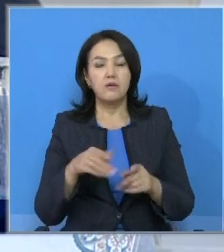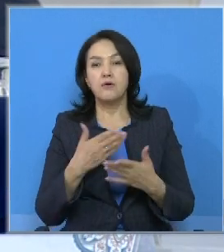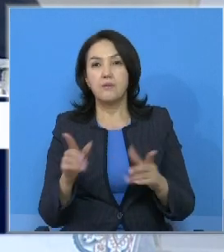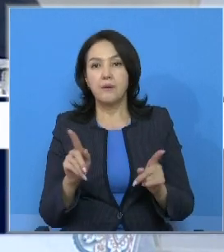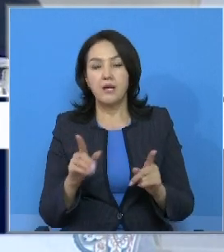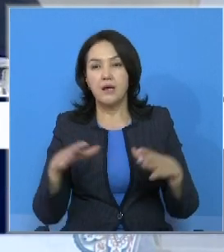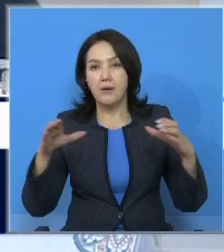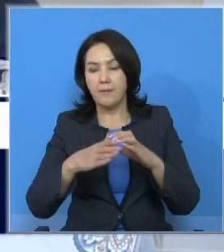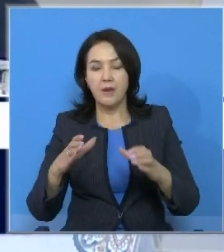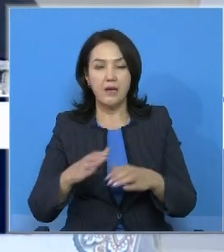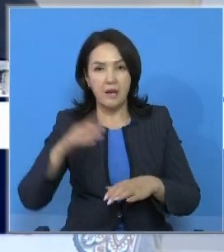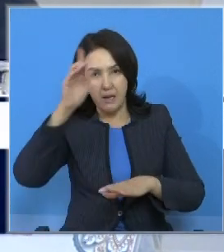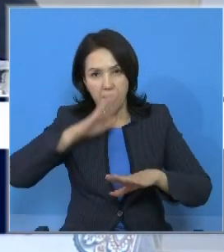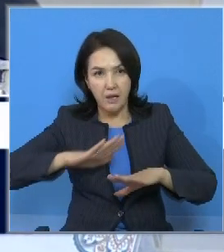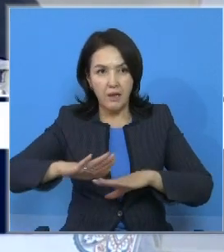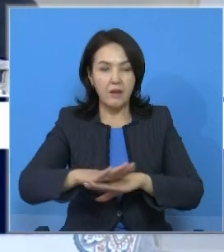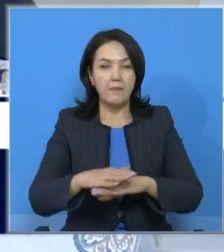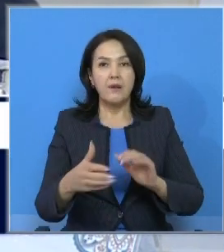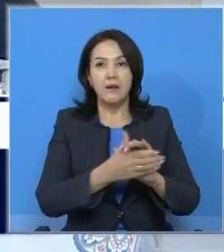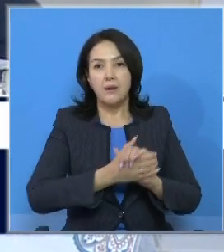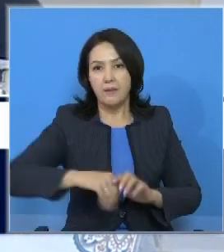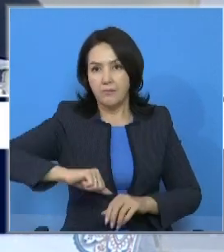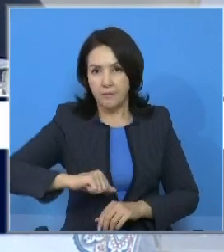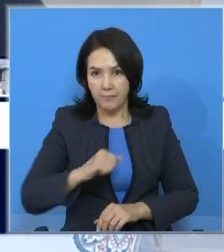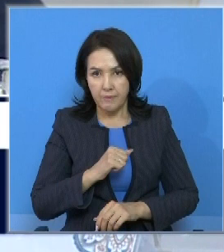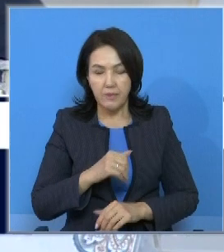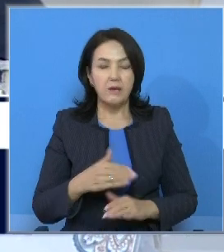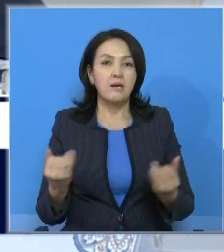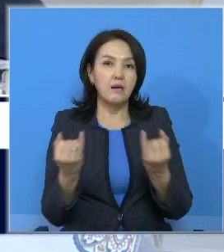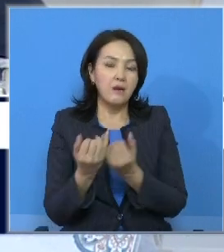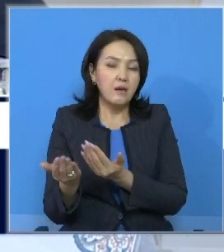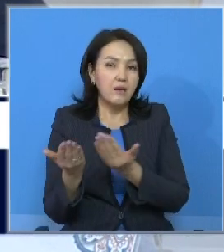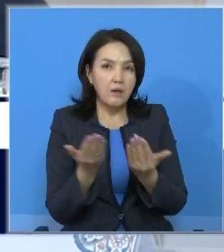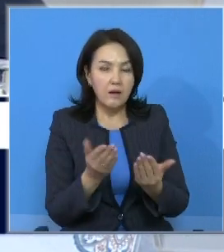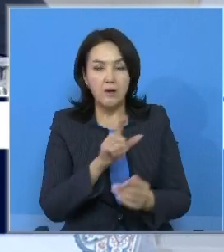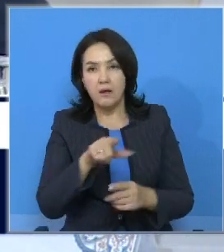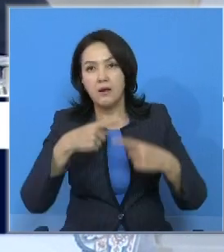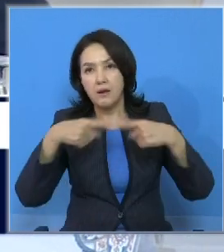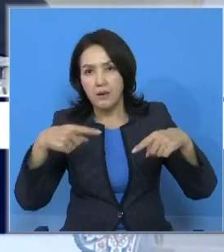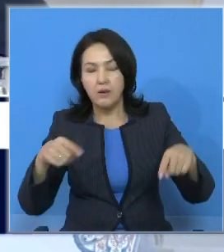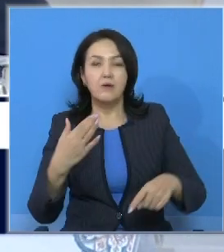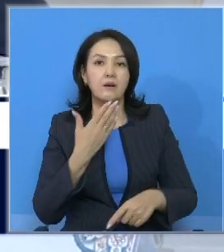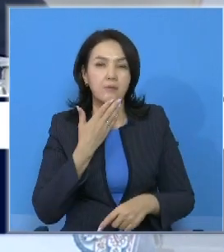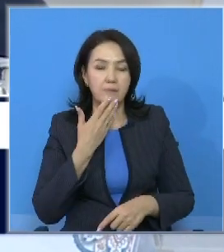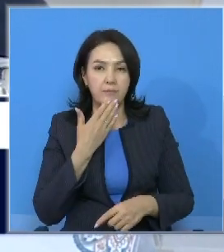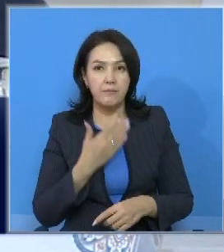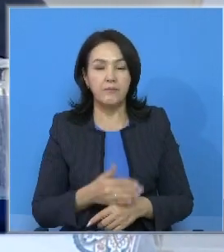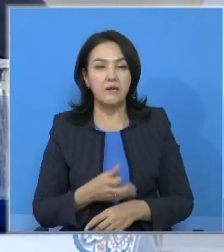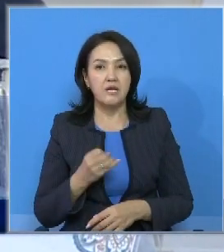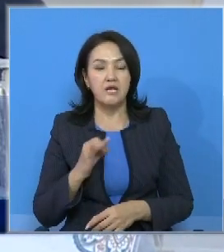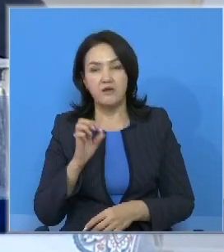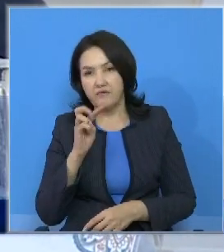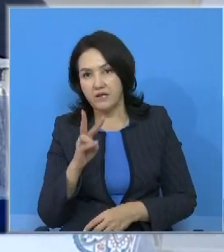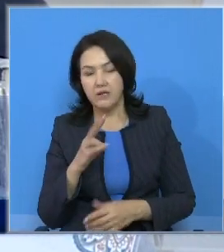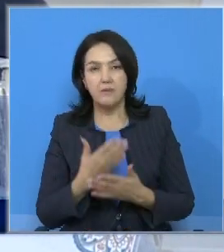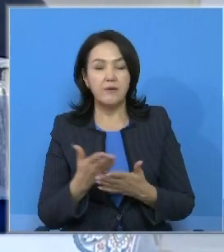что территория Казахстана является дружественной и гостеприимной для людей разных национальностей и